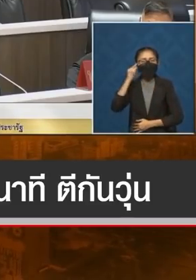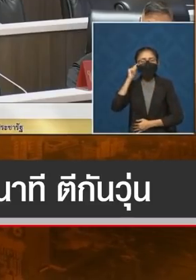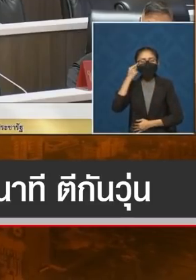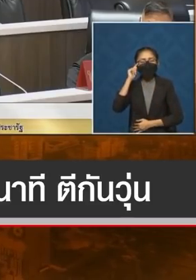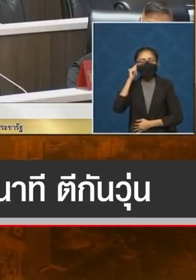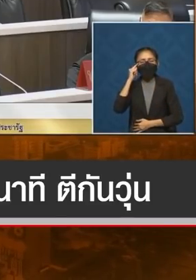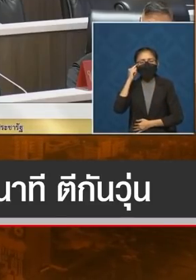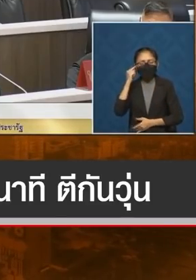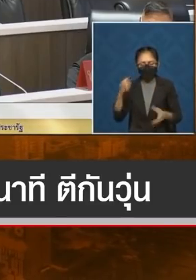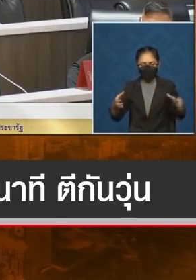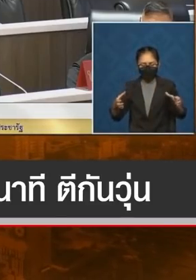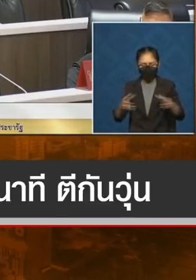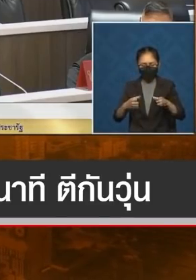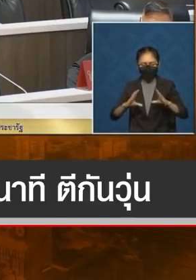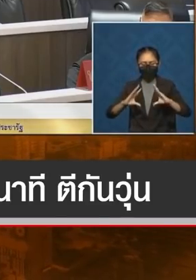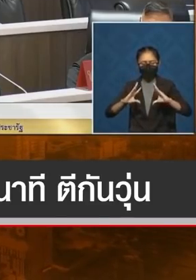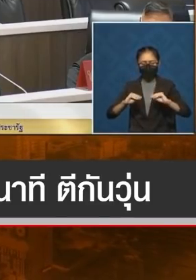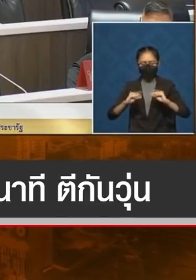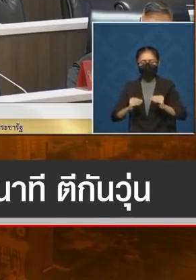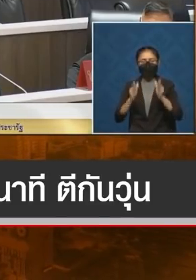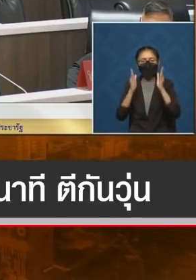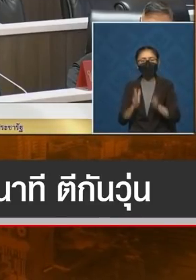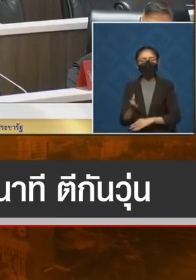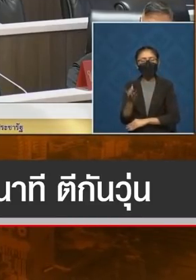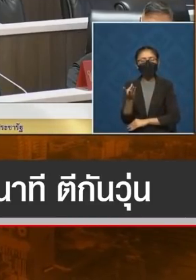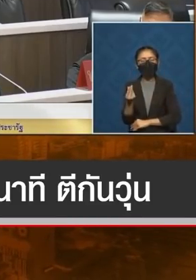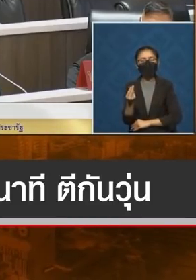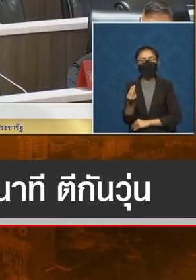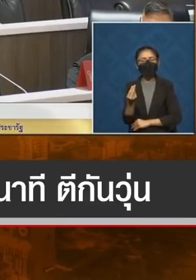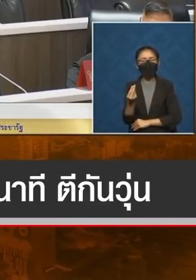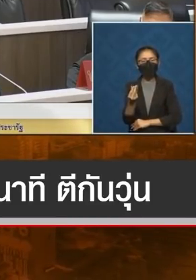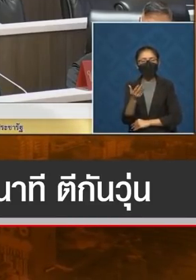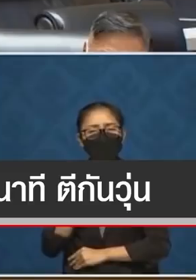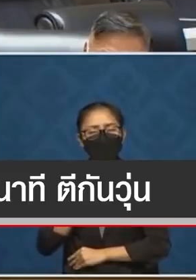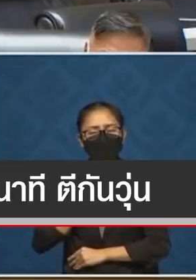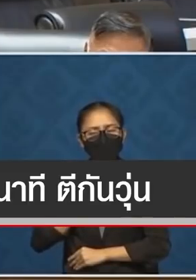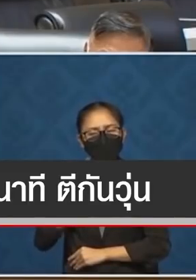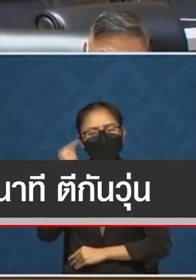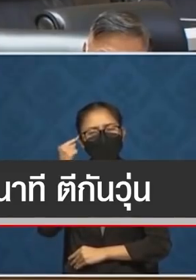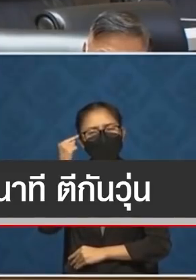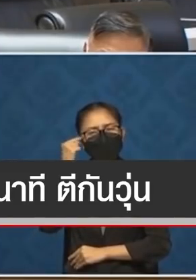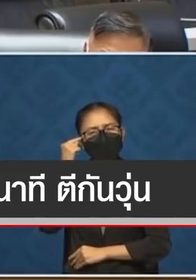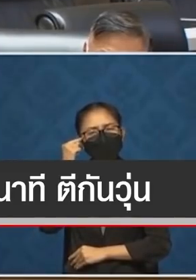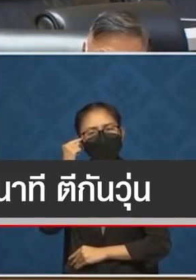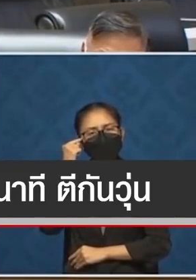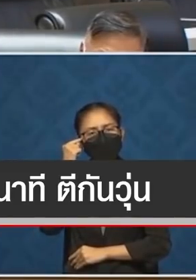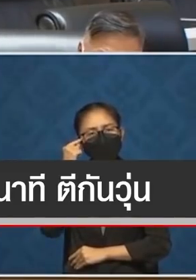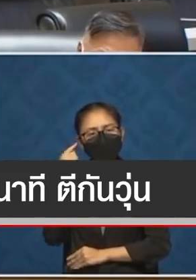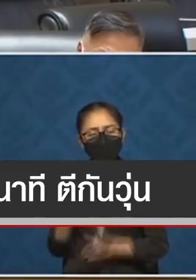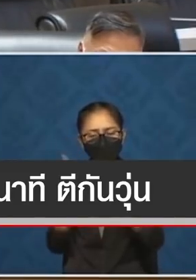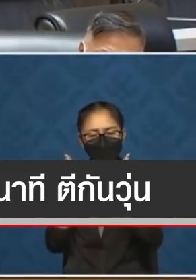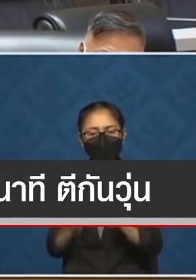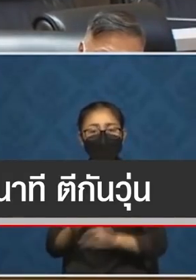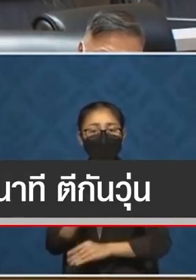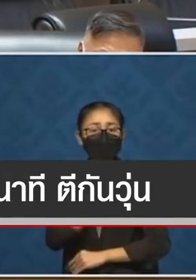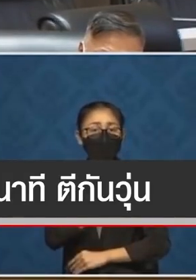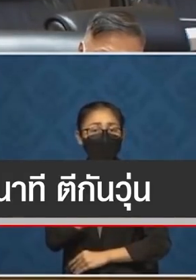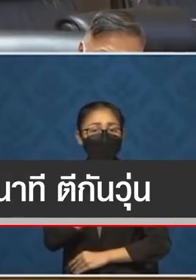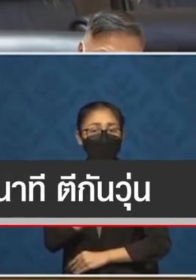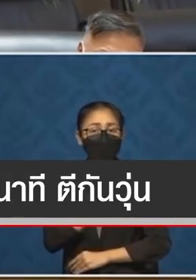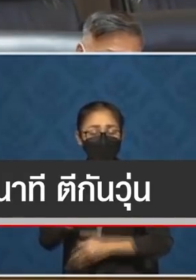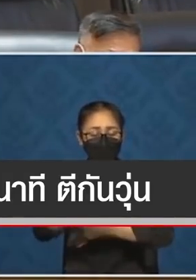ค่ะหากองค์ประชุมไม่ครบมันล่มอีกก็อายชาวบ้านเขาทีนี้ก็เช็คชื่อประชุมมีทั้งหมด260คนค่ะคุณวิทย